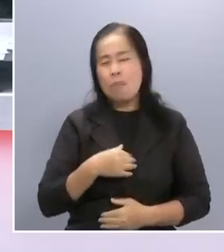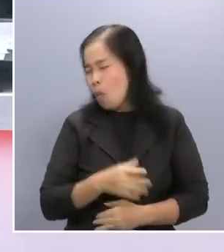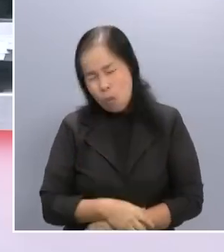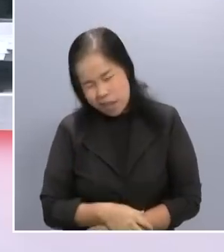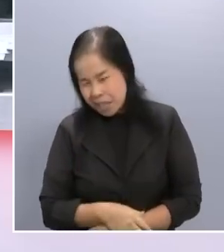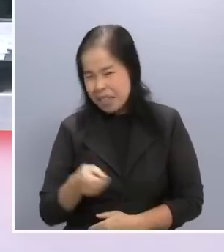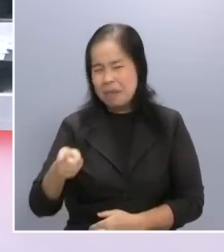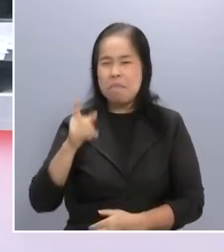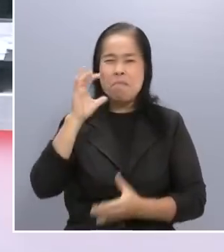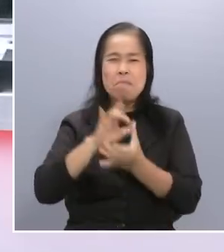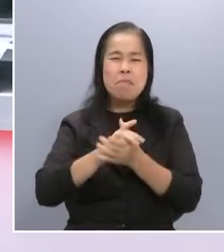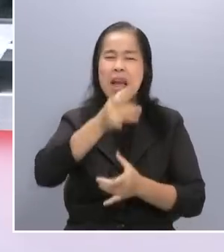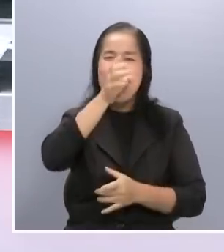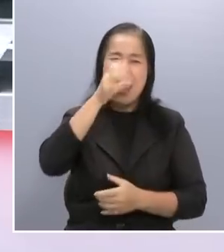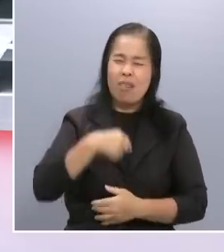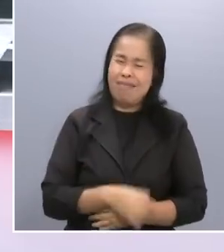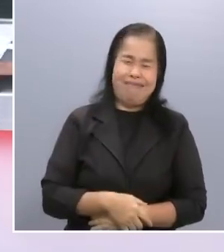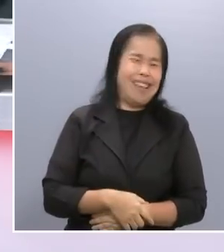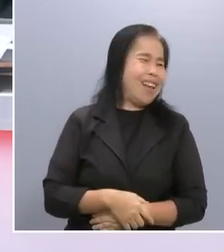ไหวอะไรกัน